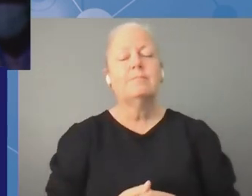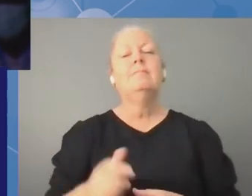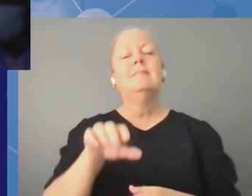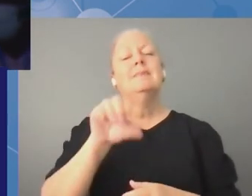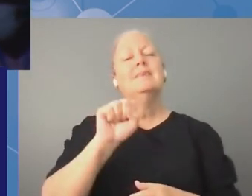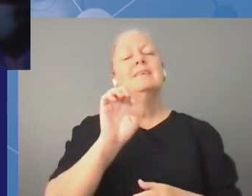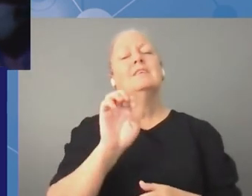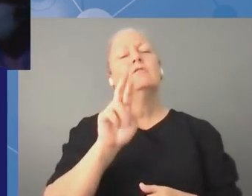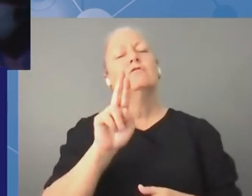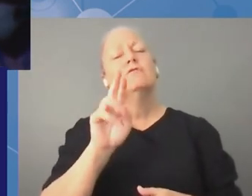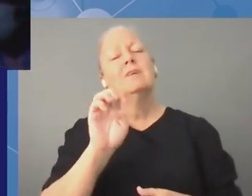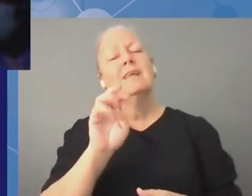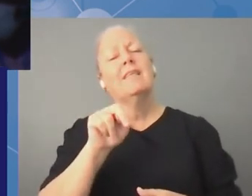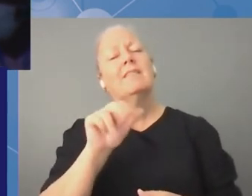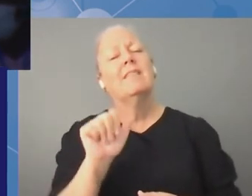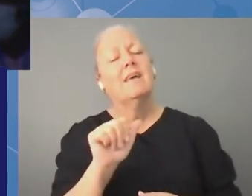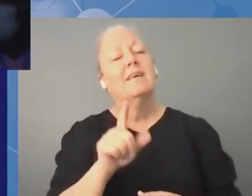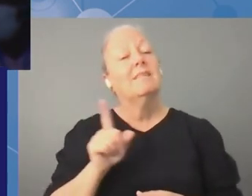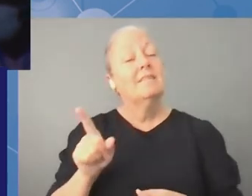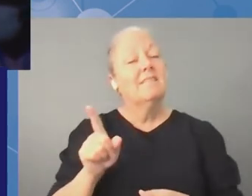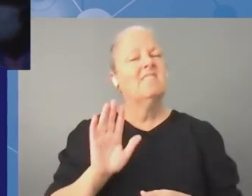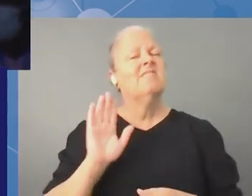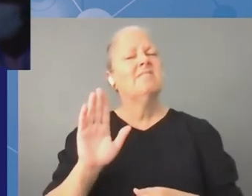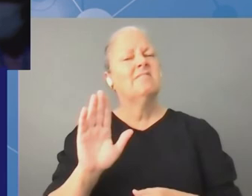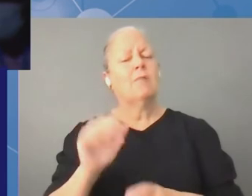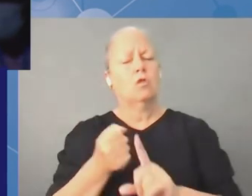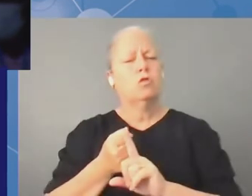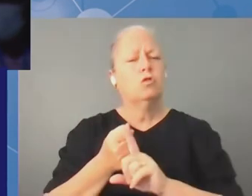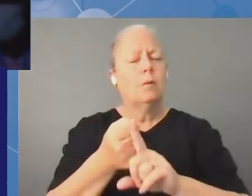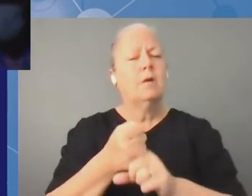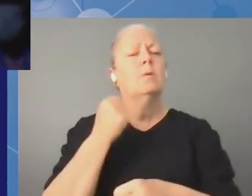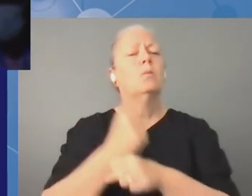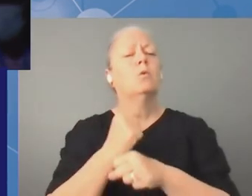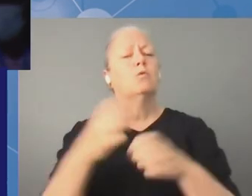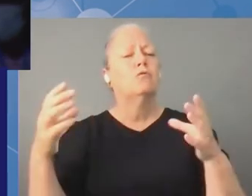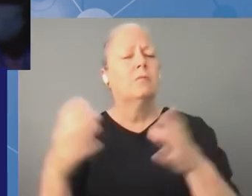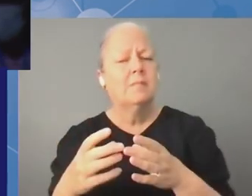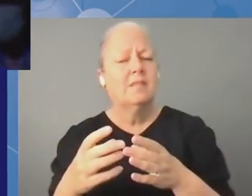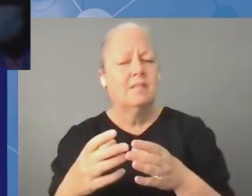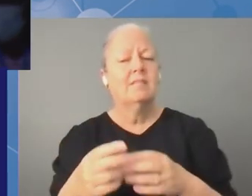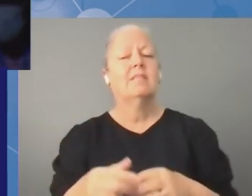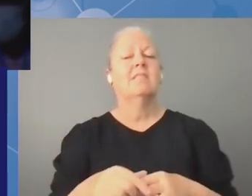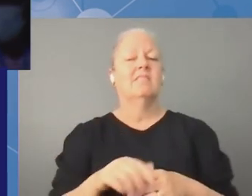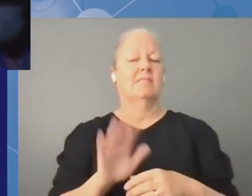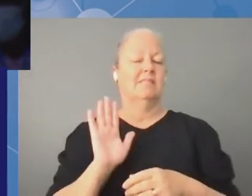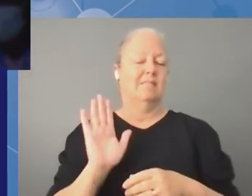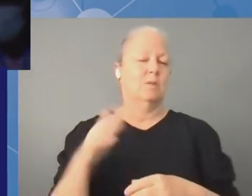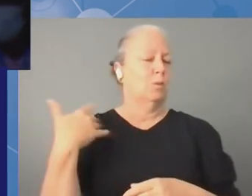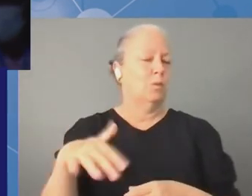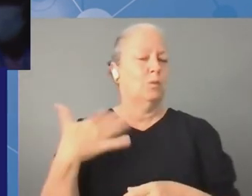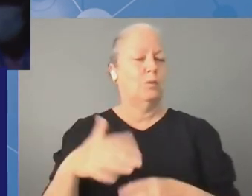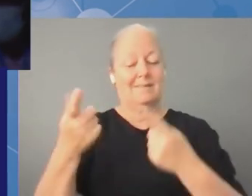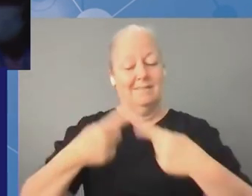والتأهيل واكتساب مهارات جديدة. لذلك نشكر أن سورينا